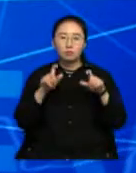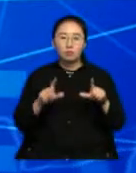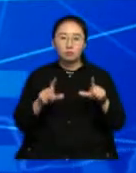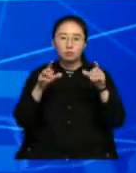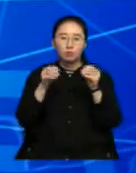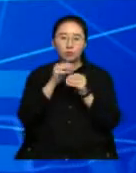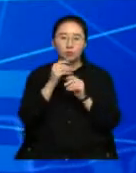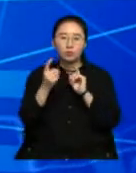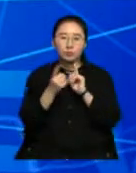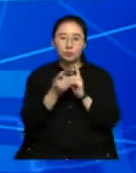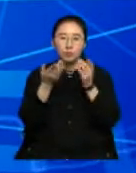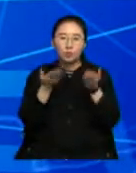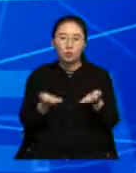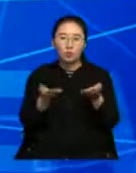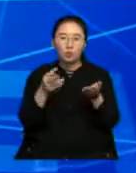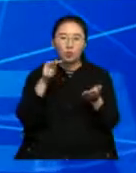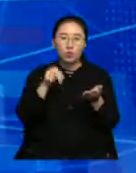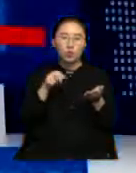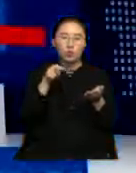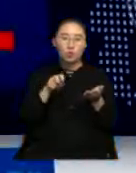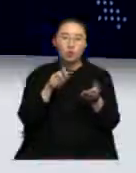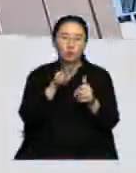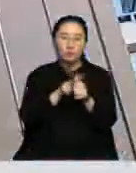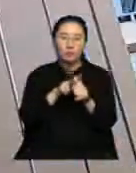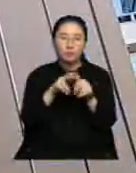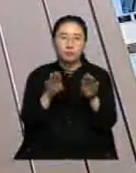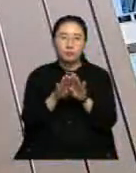성동구가 추석을 맞아 슈슈마켓을 열었습니다.